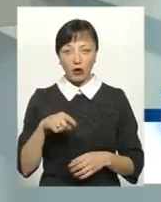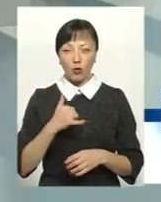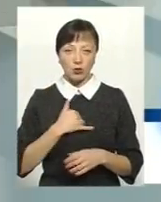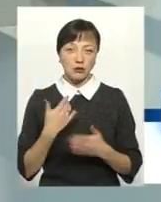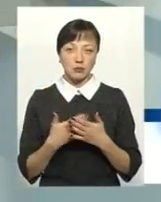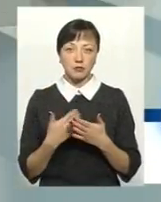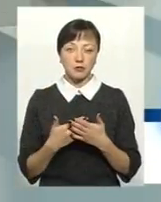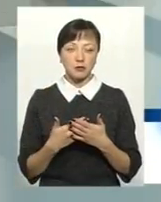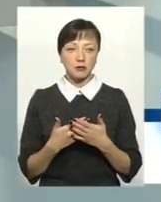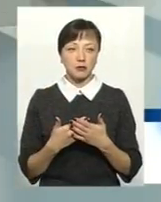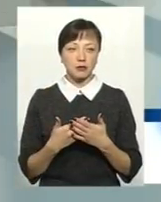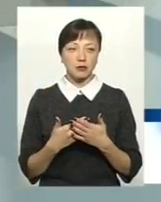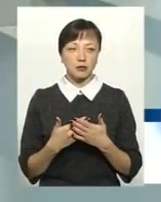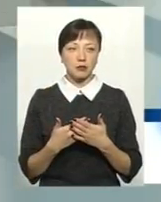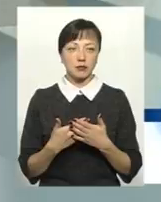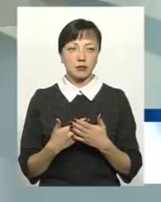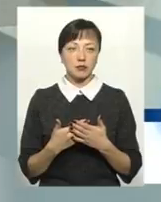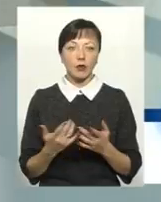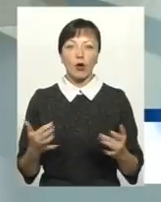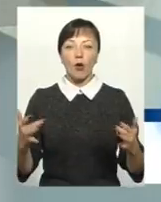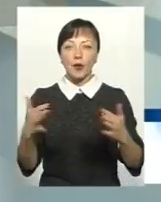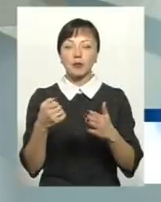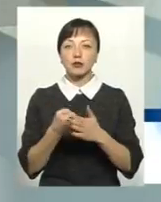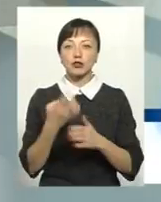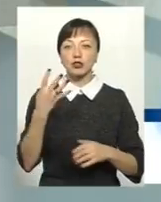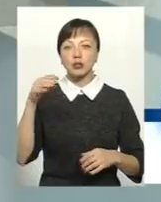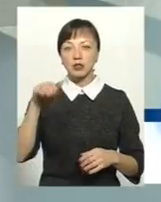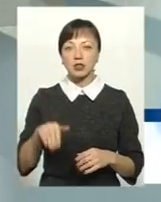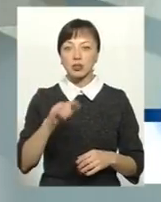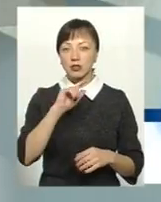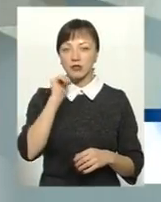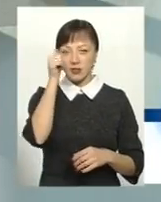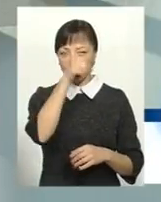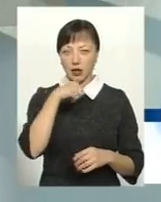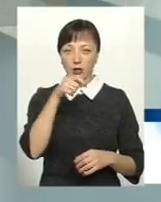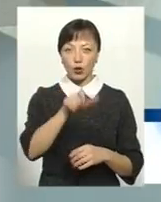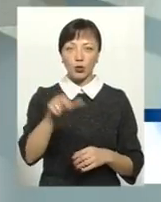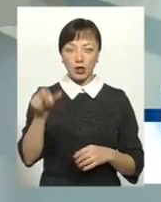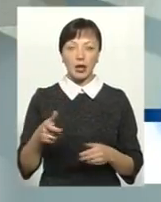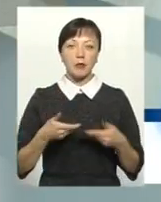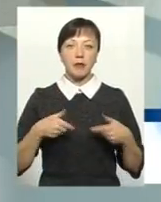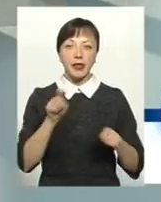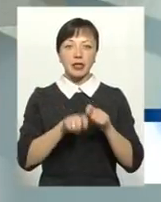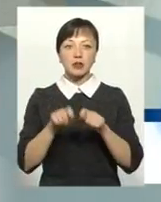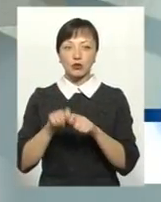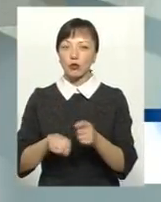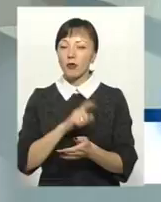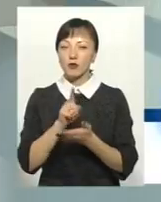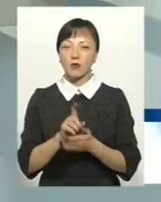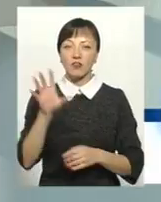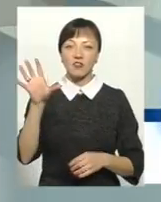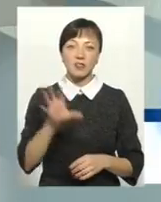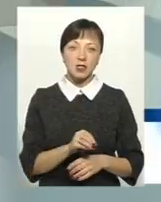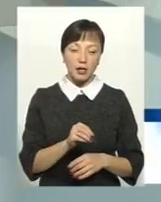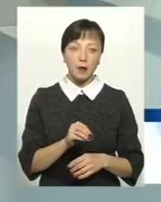десь ми охоплюємо десь до 4000 в рік клієнтів, і ми тестуємо обов'язково всіх,